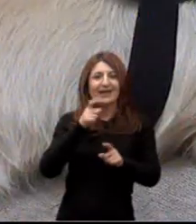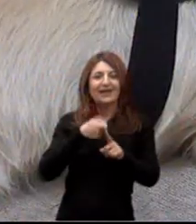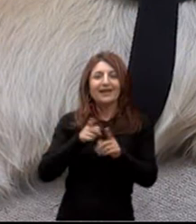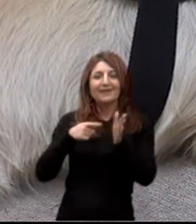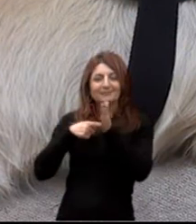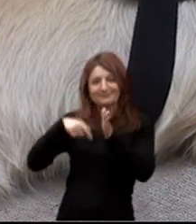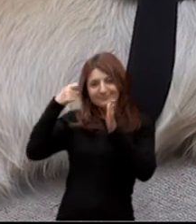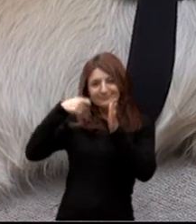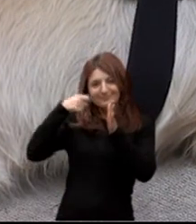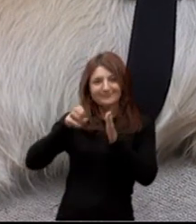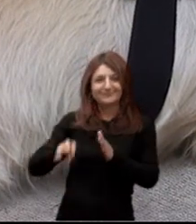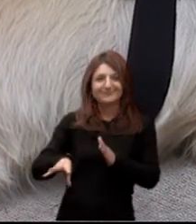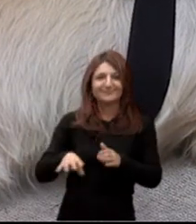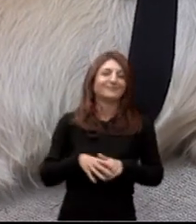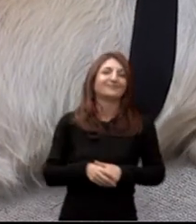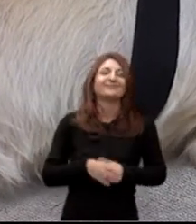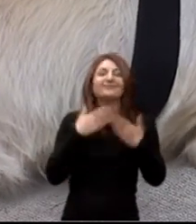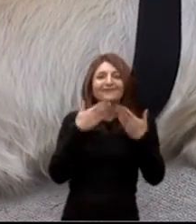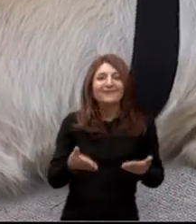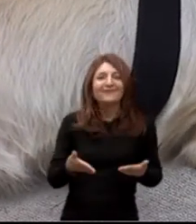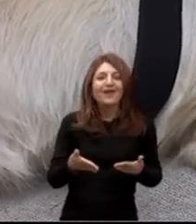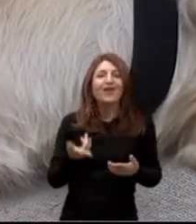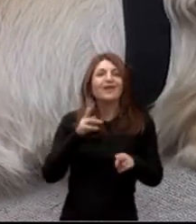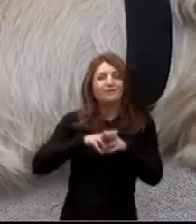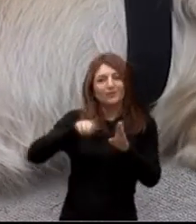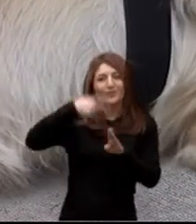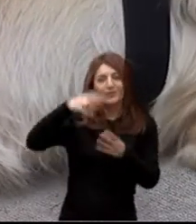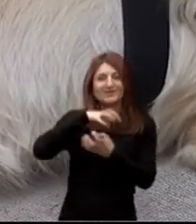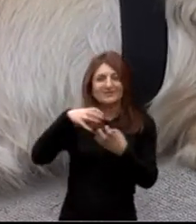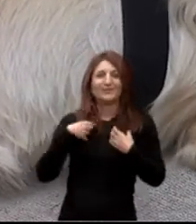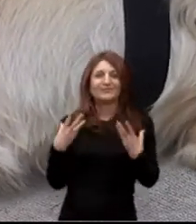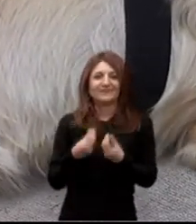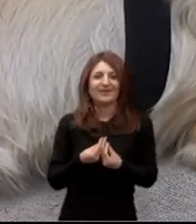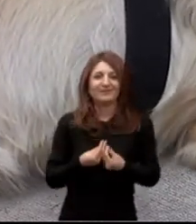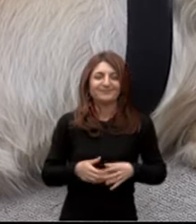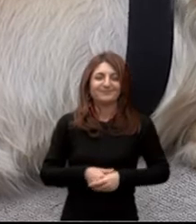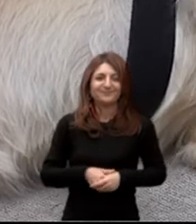Silki u kadar dok me se rješavate. Evo, hvala vam i budite sljedeću sredu s nama.